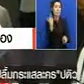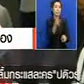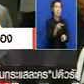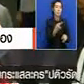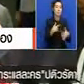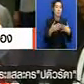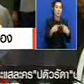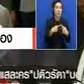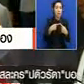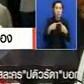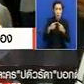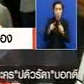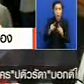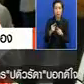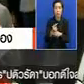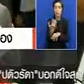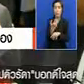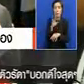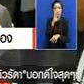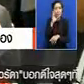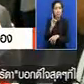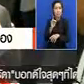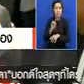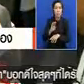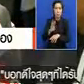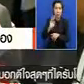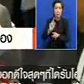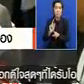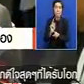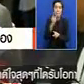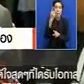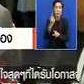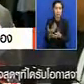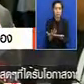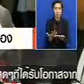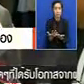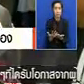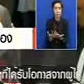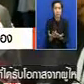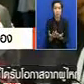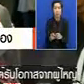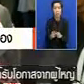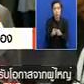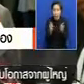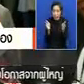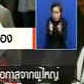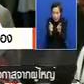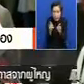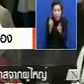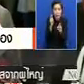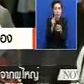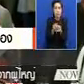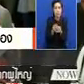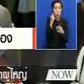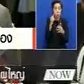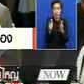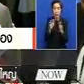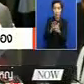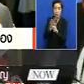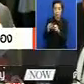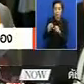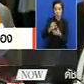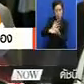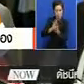ไหร่นะครับผมเป็นห่วงกลุ่มที่เป็นคอนเทนต์ provider ที่เป็นรายกลางรายเล็กนะครับเพราะต้องปรับคาแรคเตอร์ของตัว